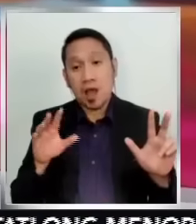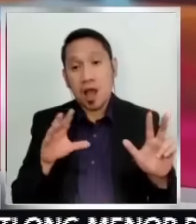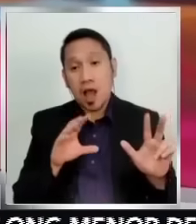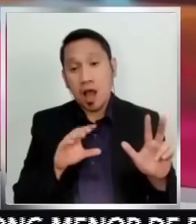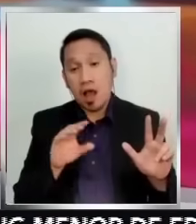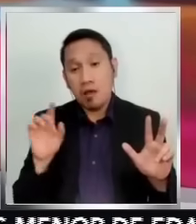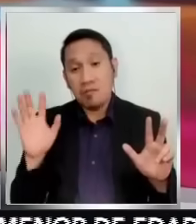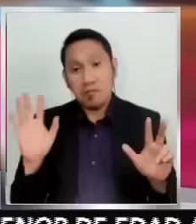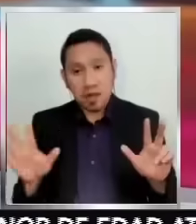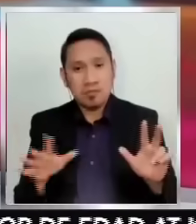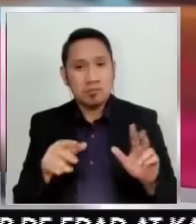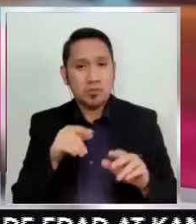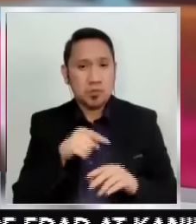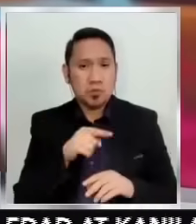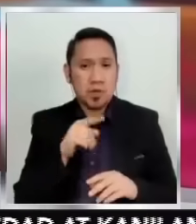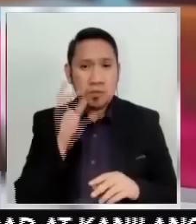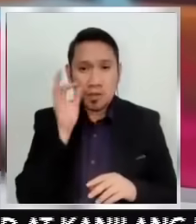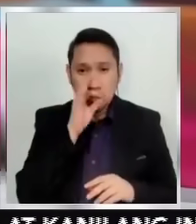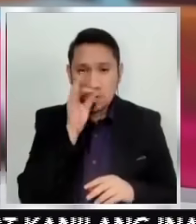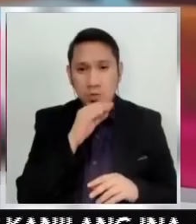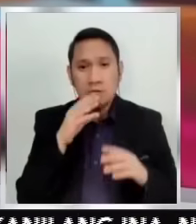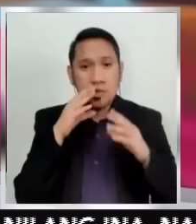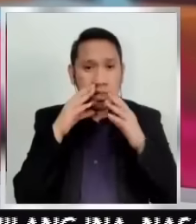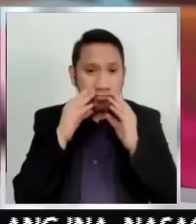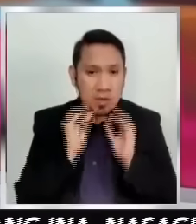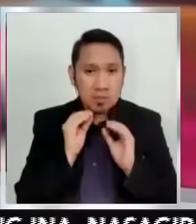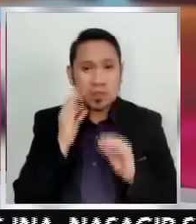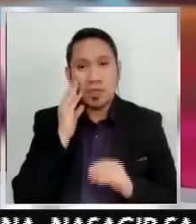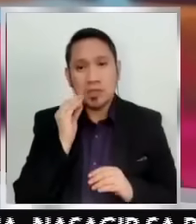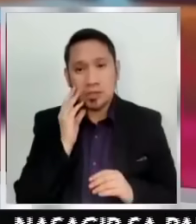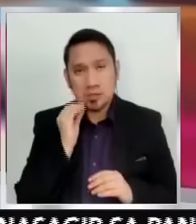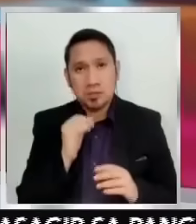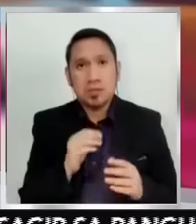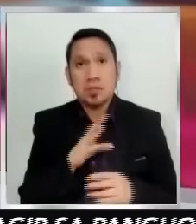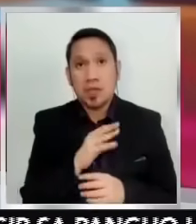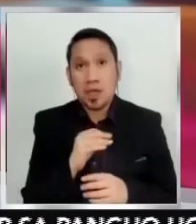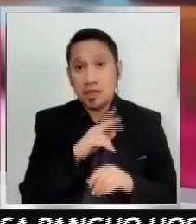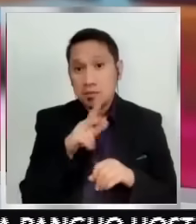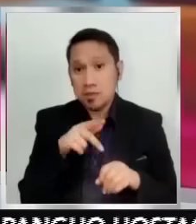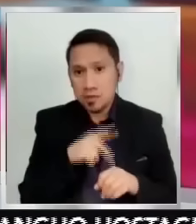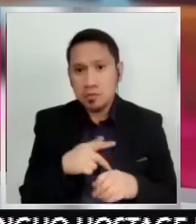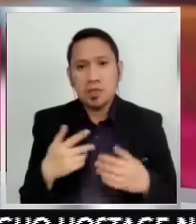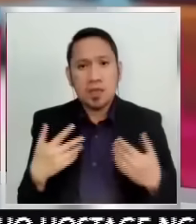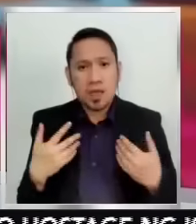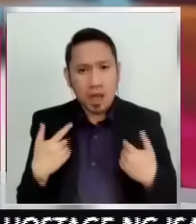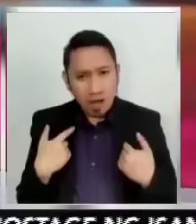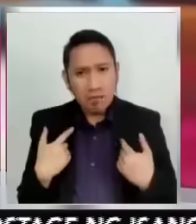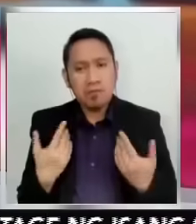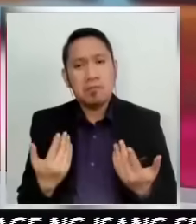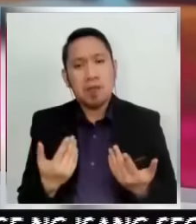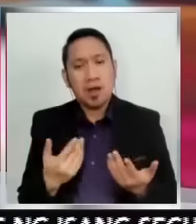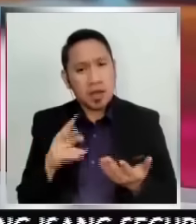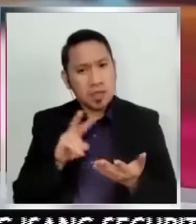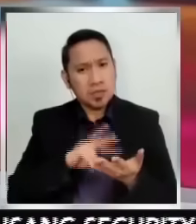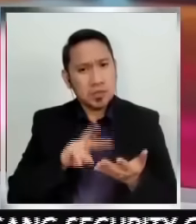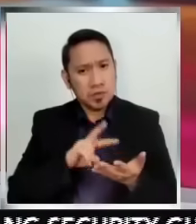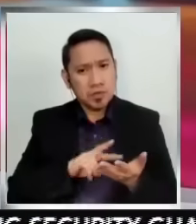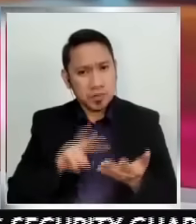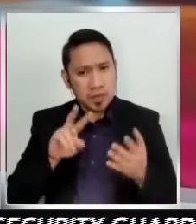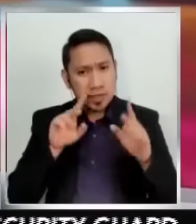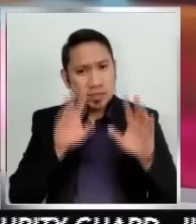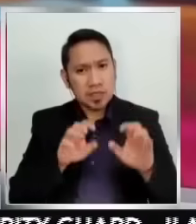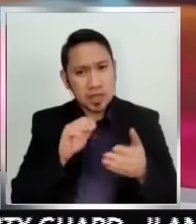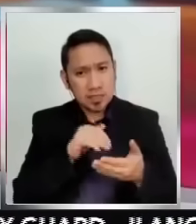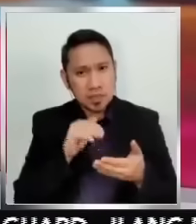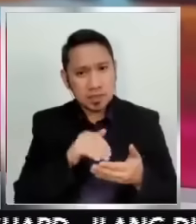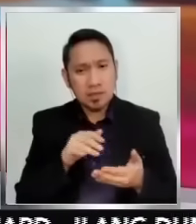ang Pilipinas sa mga bansang may mataas na self-reported loneliness. Pakinggan natin ang boses mo para maibsan yan sa